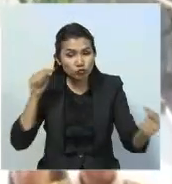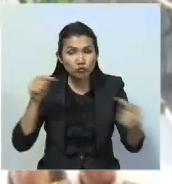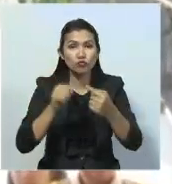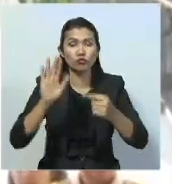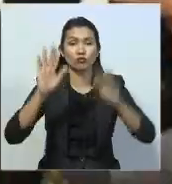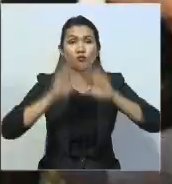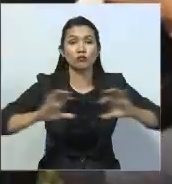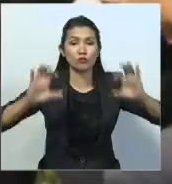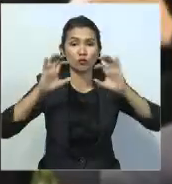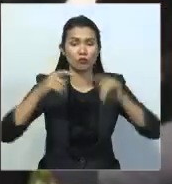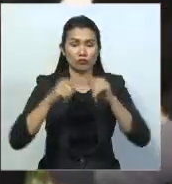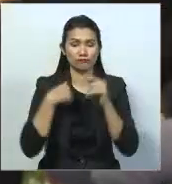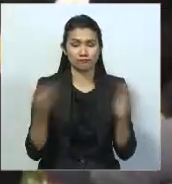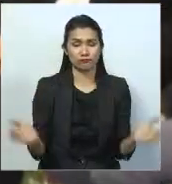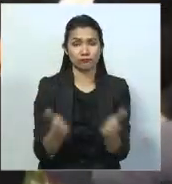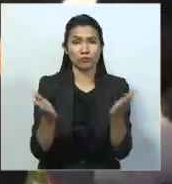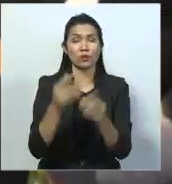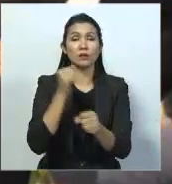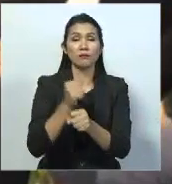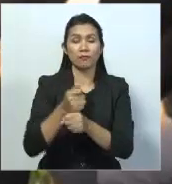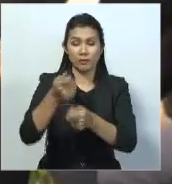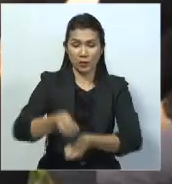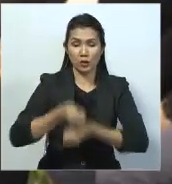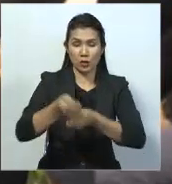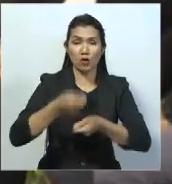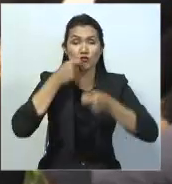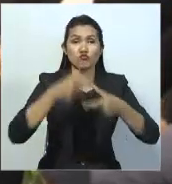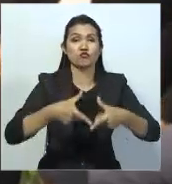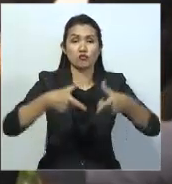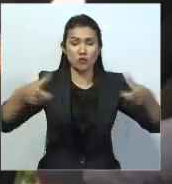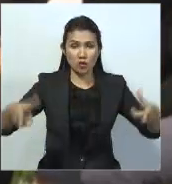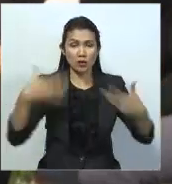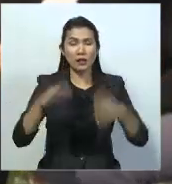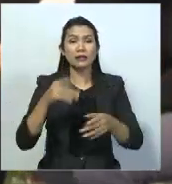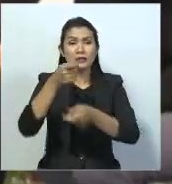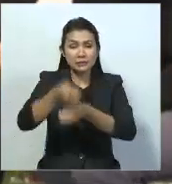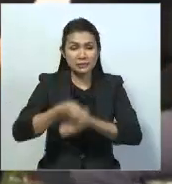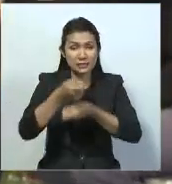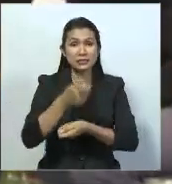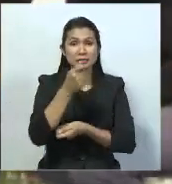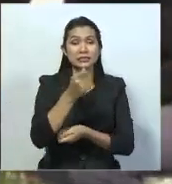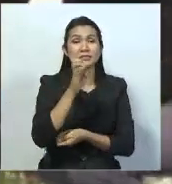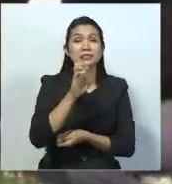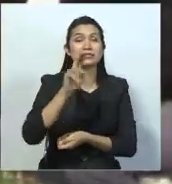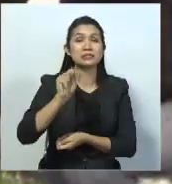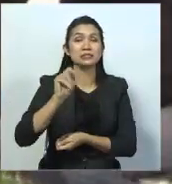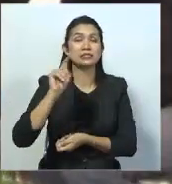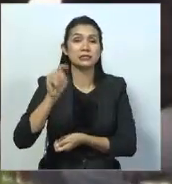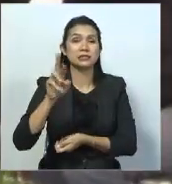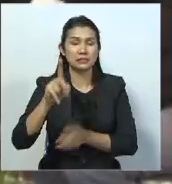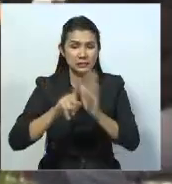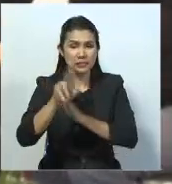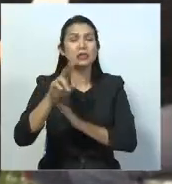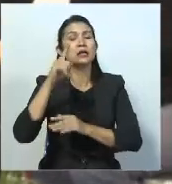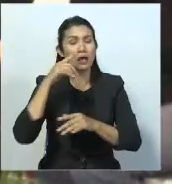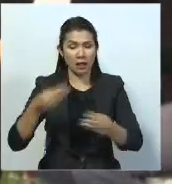บาลในการส่งเสริมเกษตรแปลงใหญ่รวมถึงการพัฒนาเกษตรอินทรีย์และเกษตรยั่งยืนรวมถึงเพื่อยกระดับคุณภาพชีวิตร